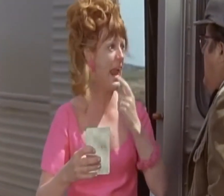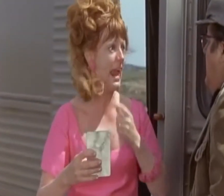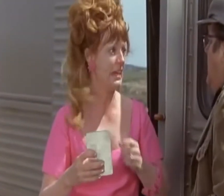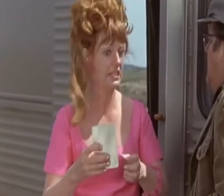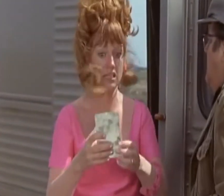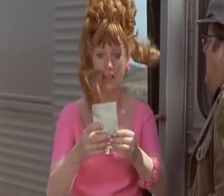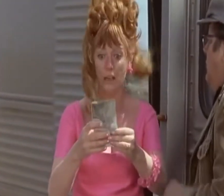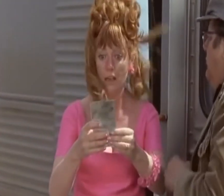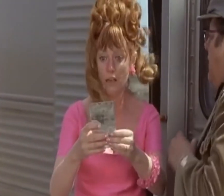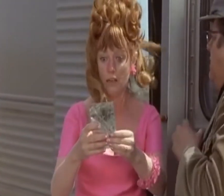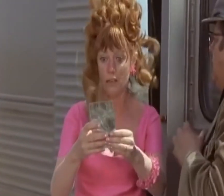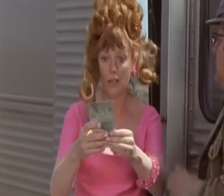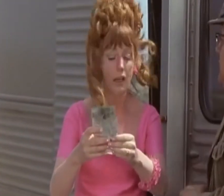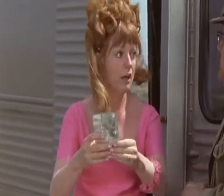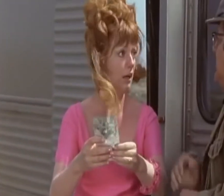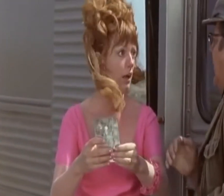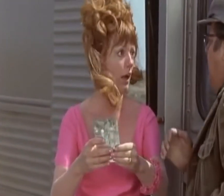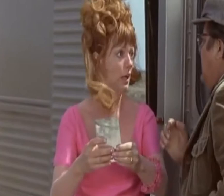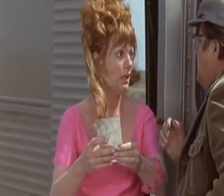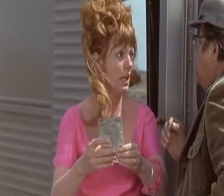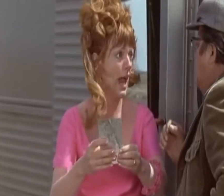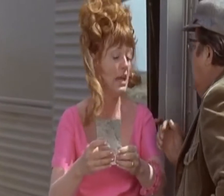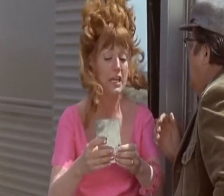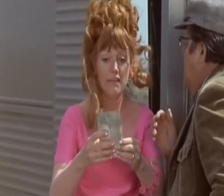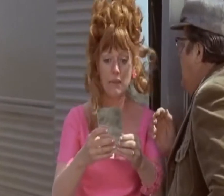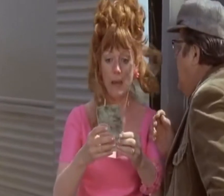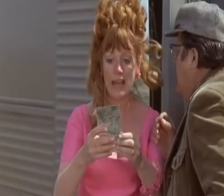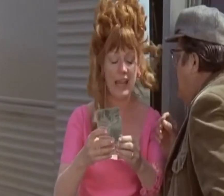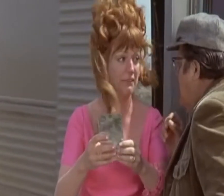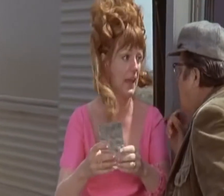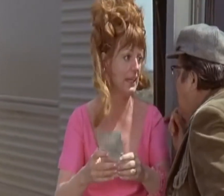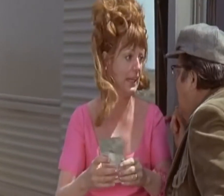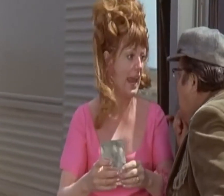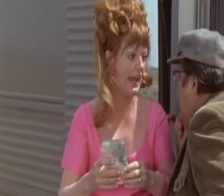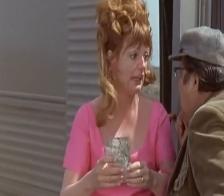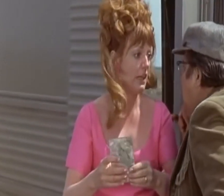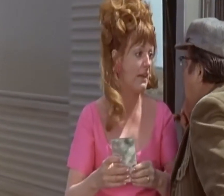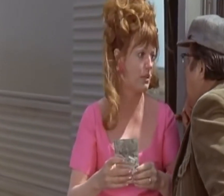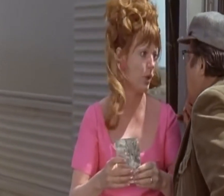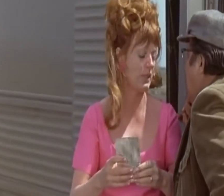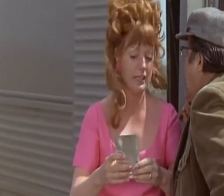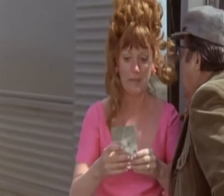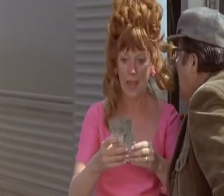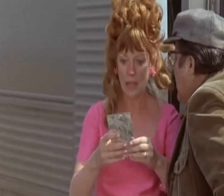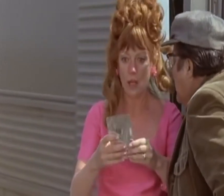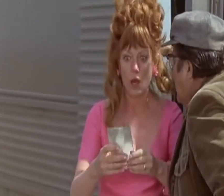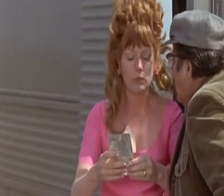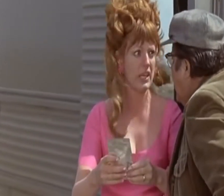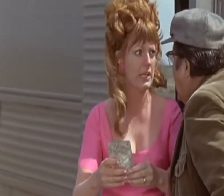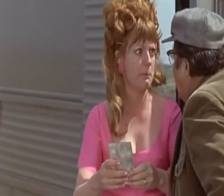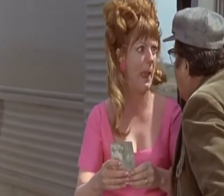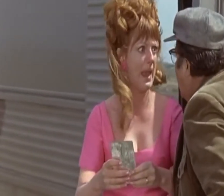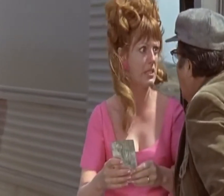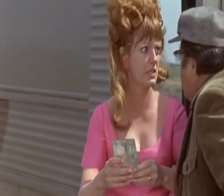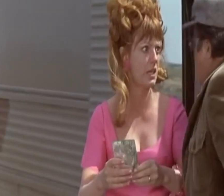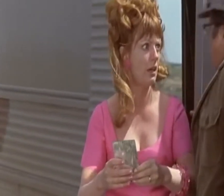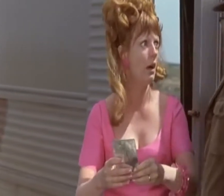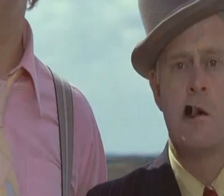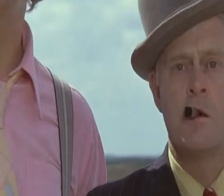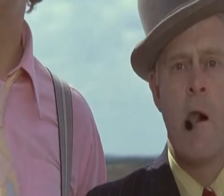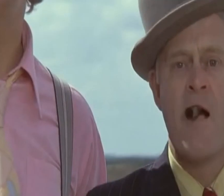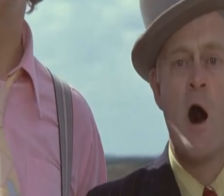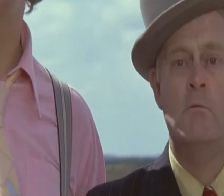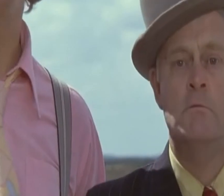min næse! Jamen, lille Yvonne, det var dog skrækkeligt! Ja, vi må ringe efter en læge. Hvad tror det kan være? Måske det pest!